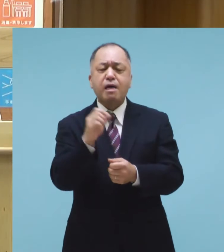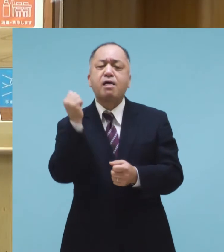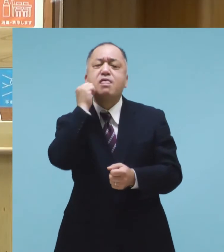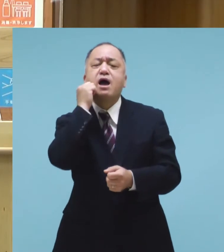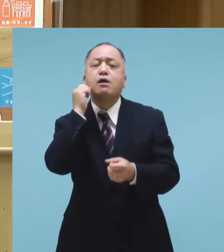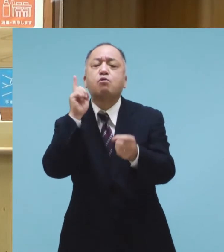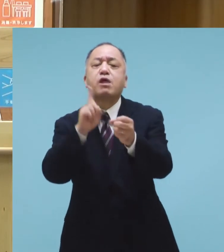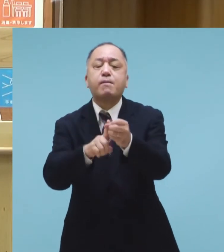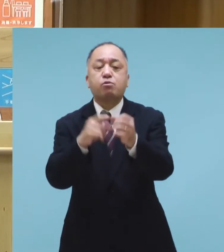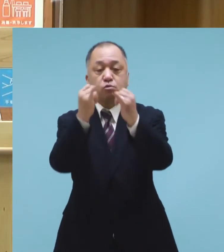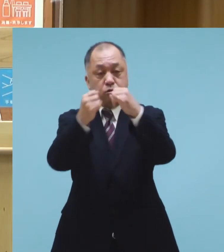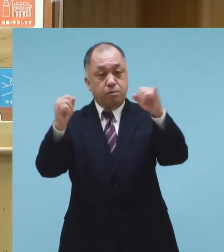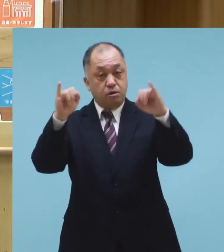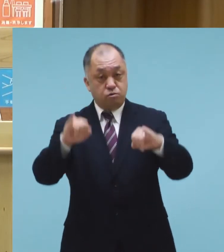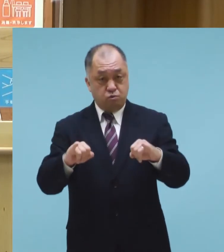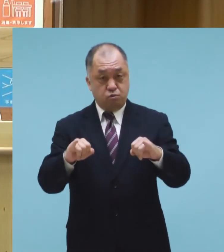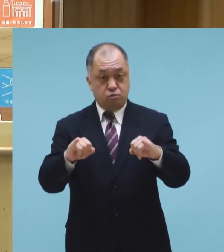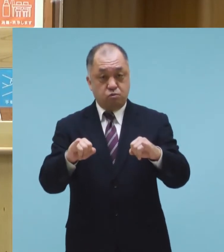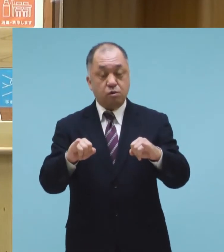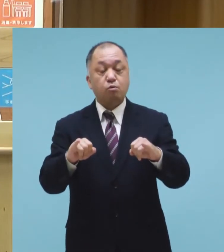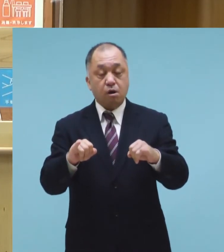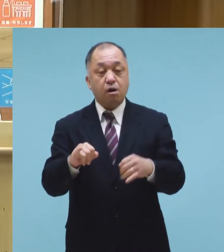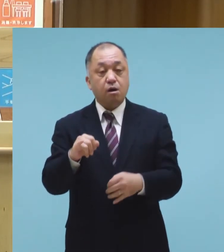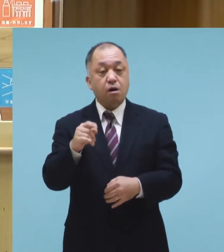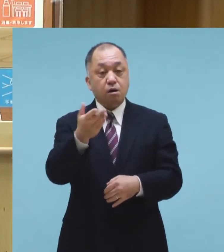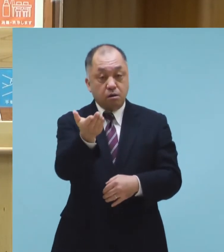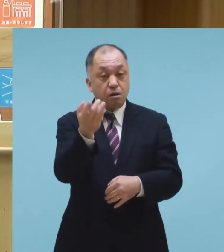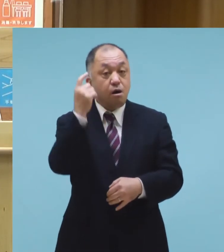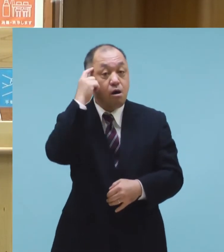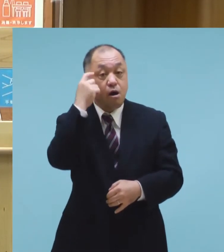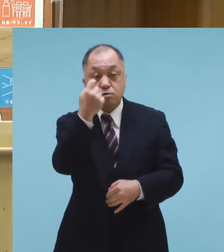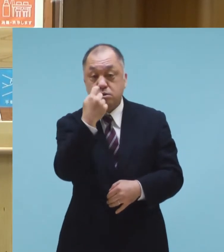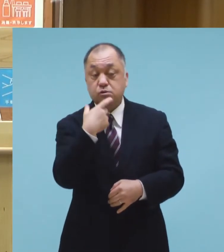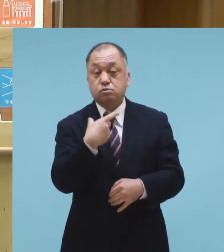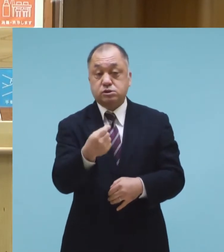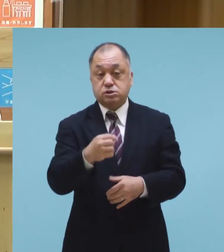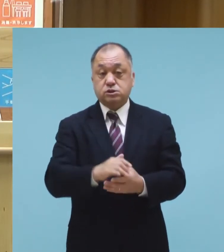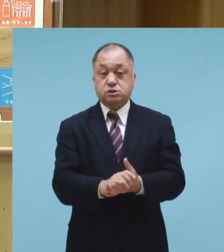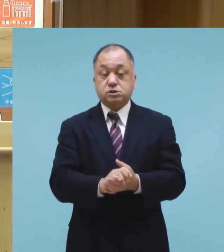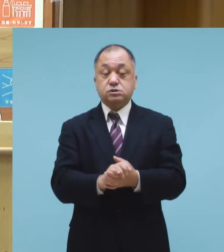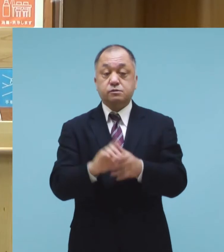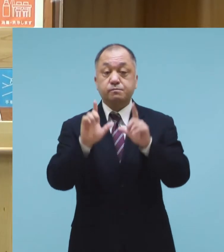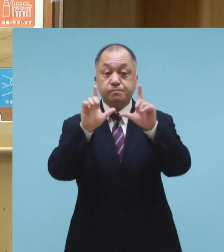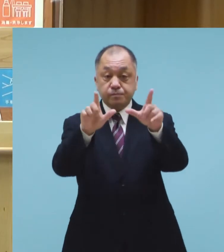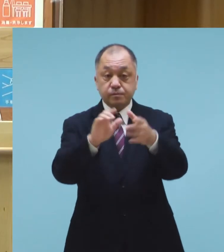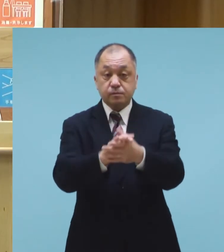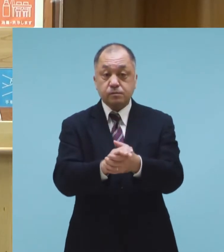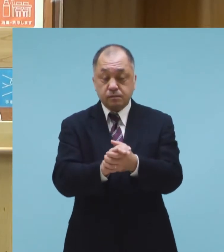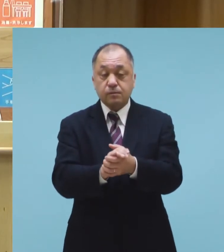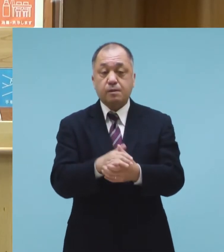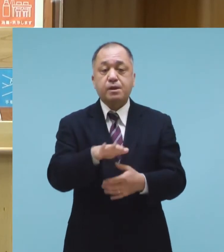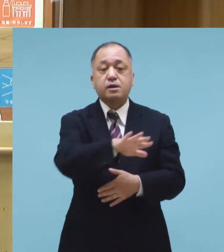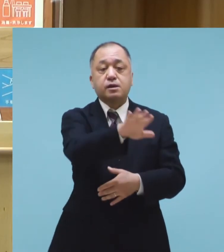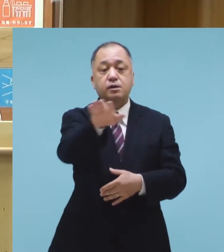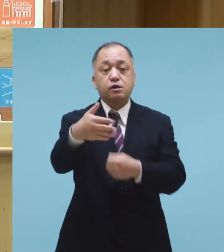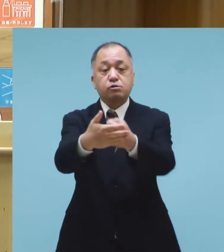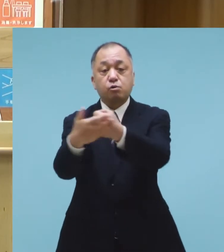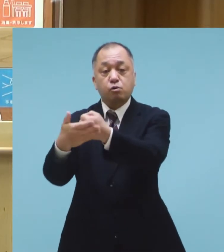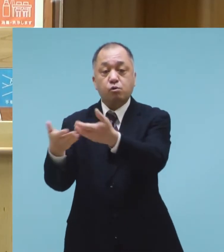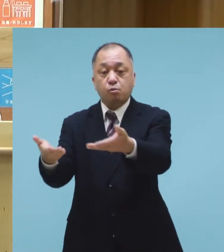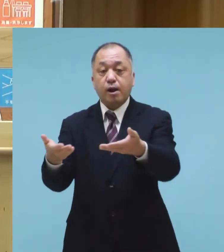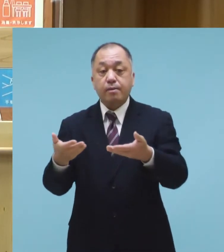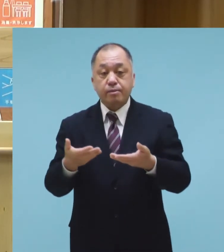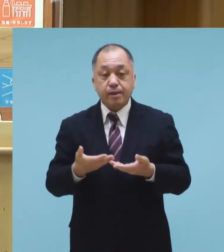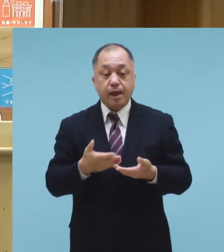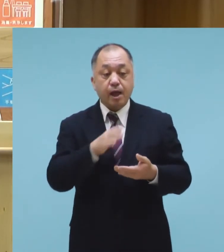のためのイベントだとお考えをお聞かせください。 これ大変皆さんにご協力いただきまして、当日